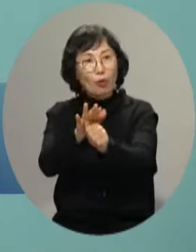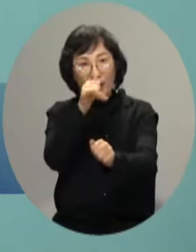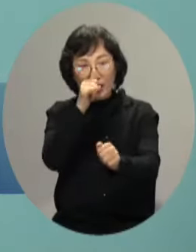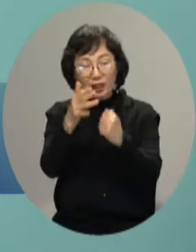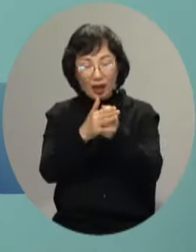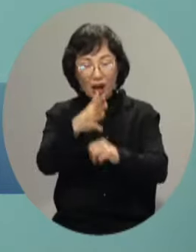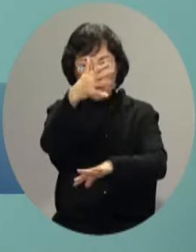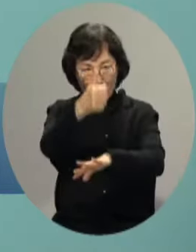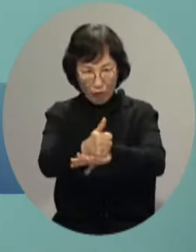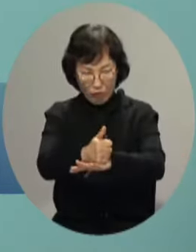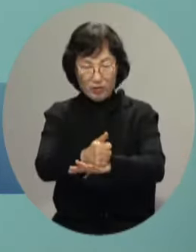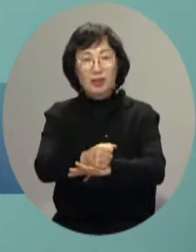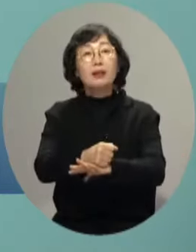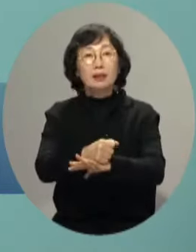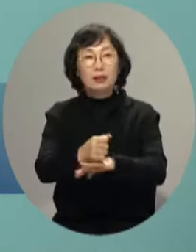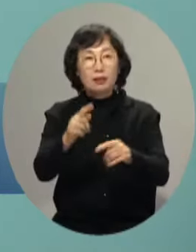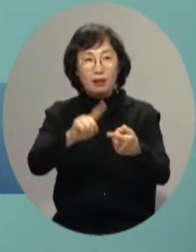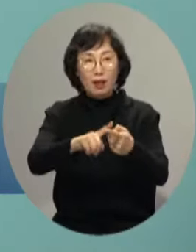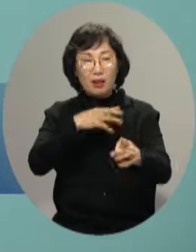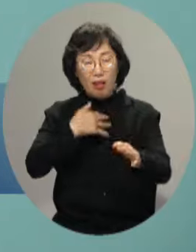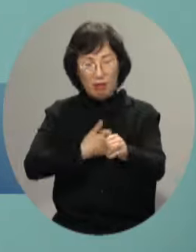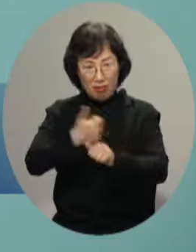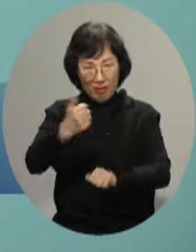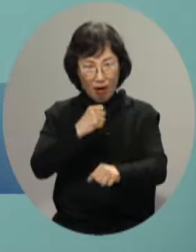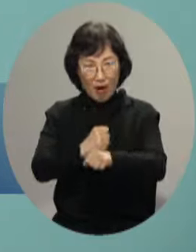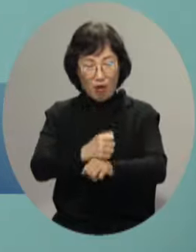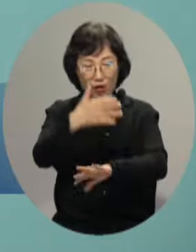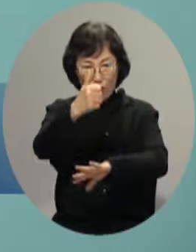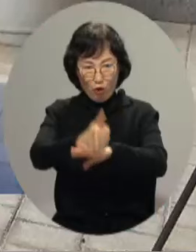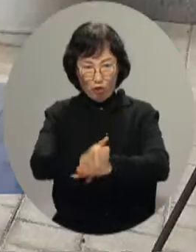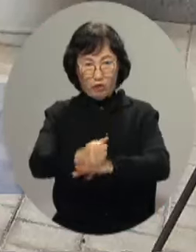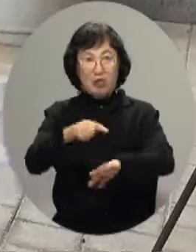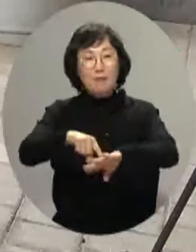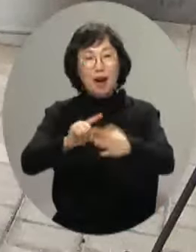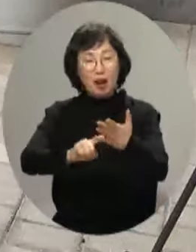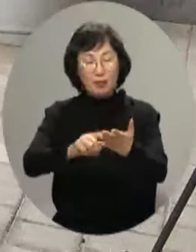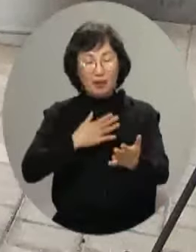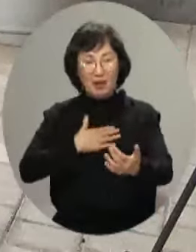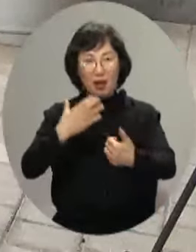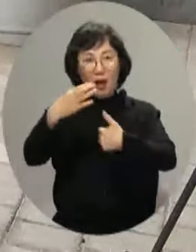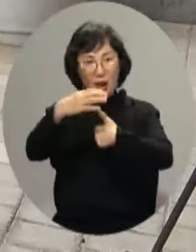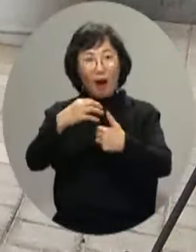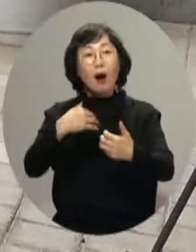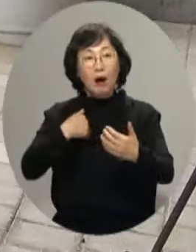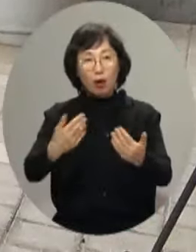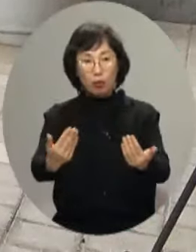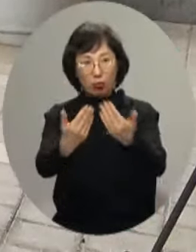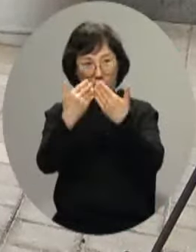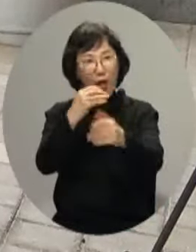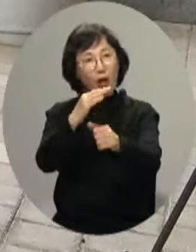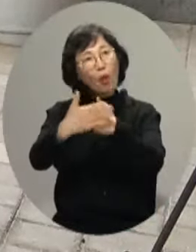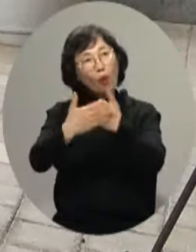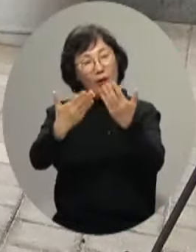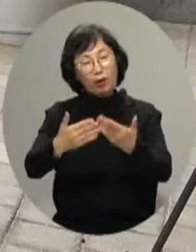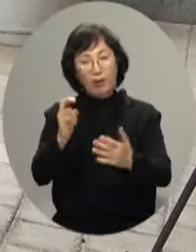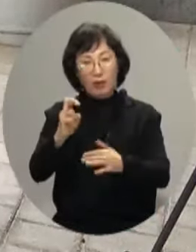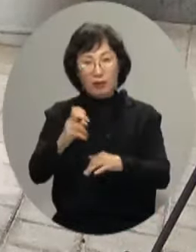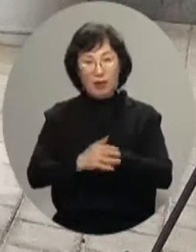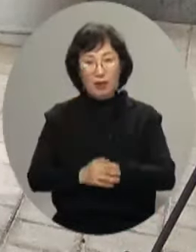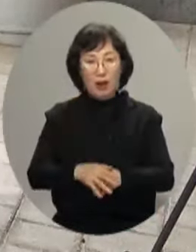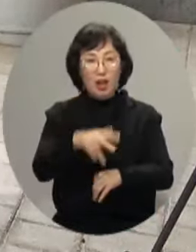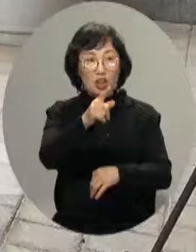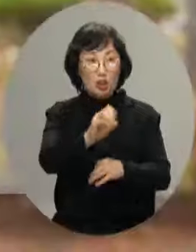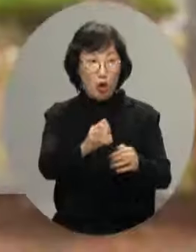될 것이고 민심은 이미 강성희로 기울어져 있다. 지역구 탈환을 노리는 국민의힘 정운천